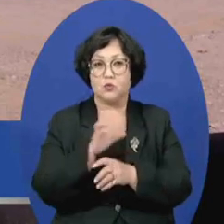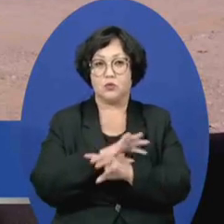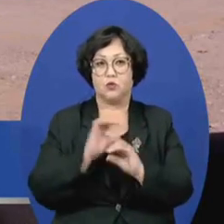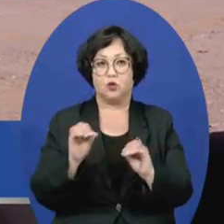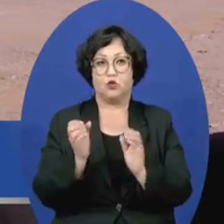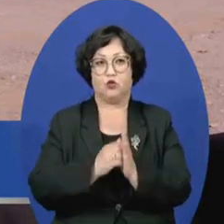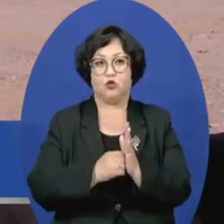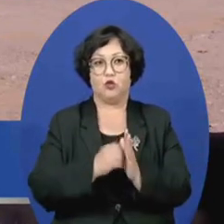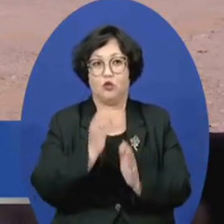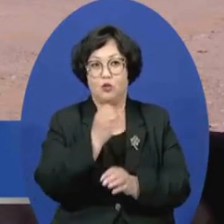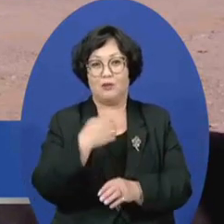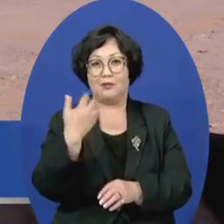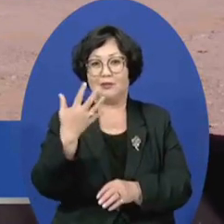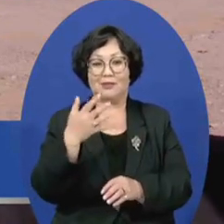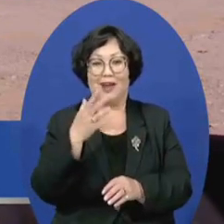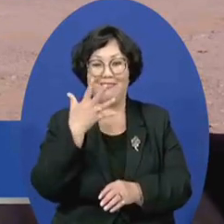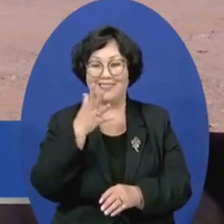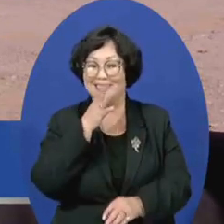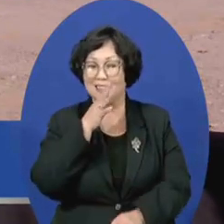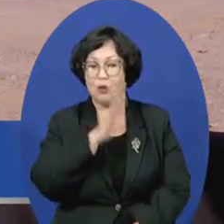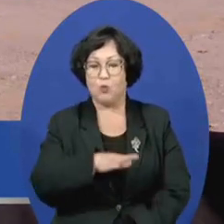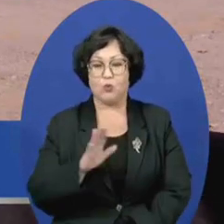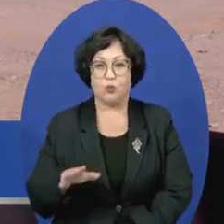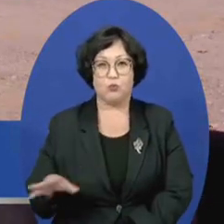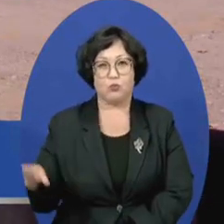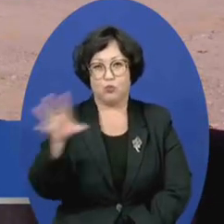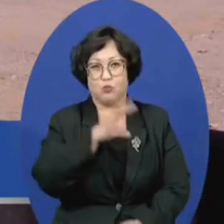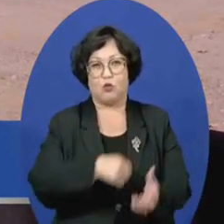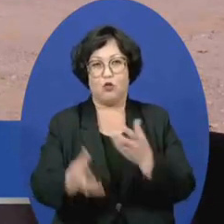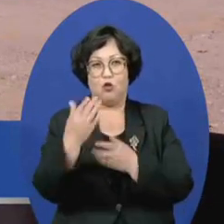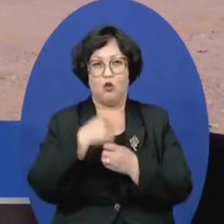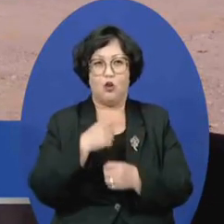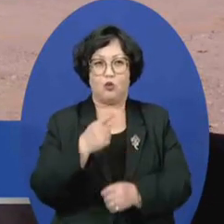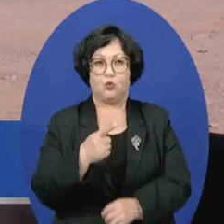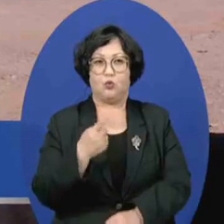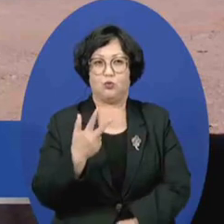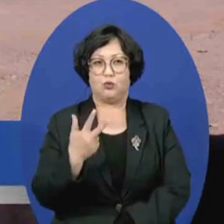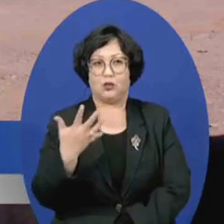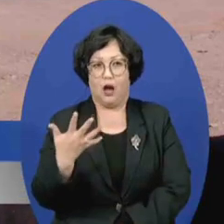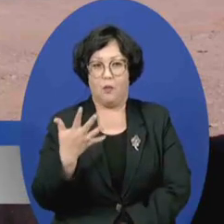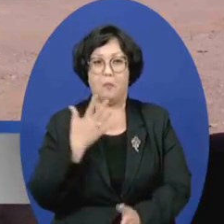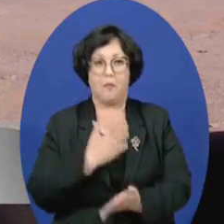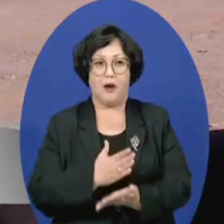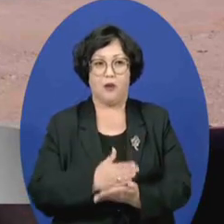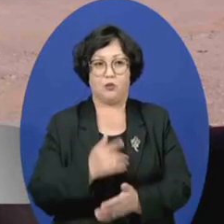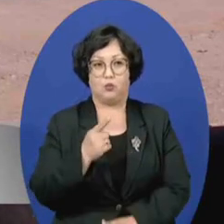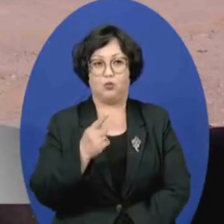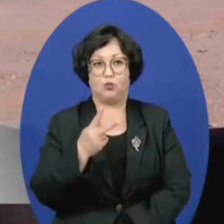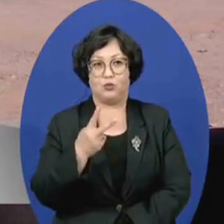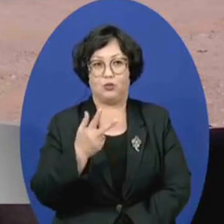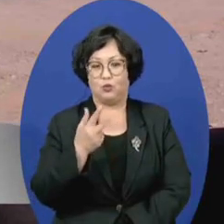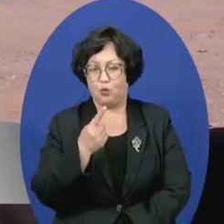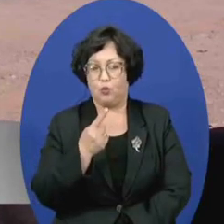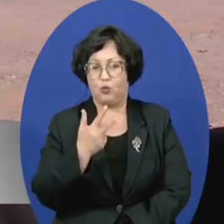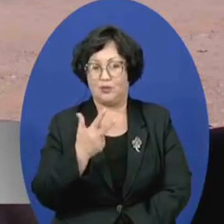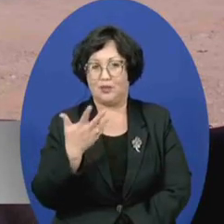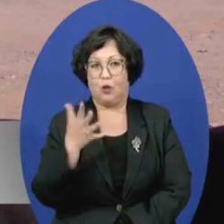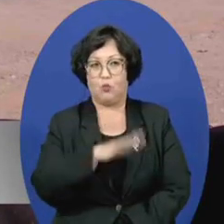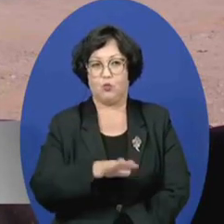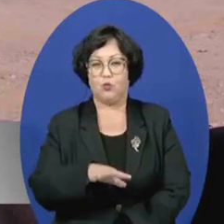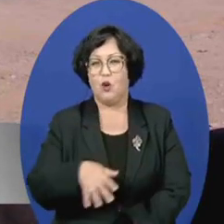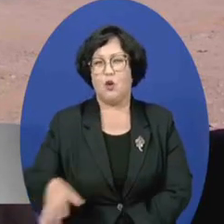настай хүүхдийг бүгдийг нь хамруулах хэрэгтэй. Тэгэхээр 5 настай хүүхдийн тоо бол 135 байгаа. За тэр 135 хүүхдийг бүгдийг нь хамруулах